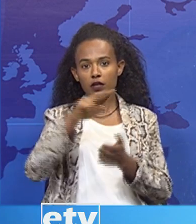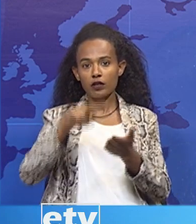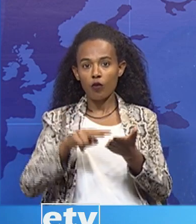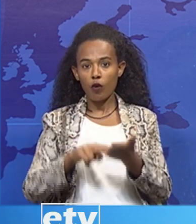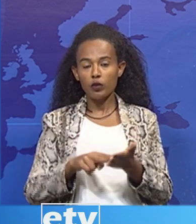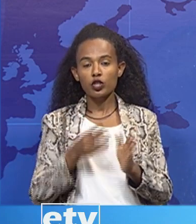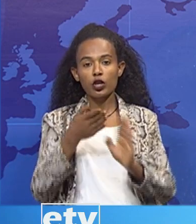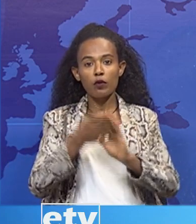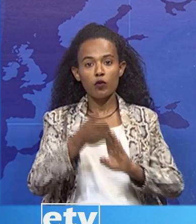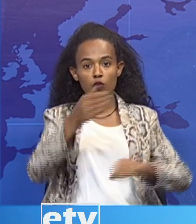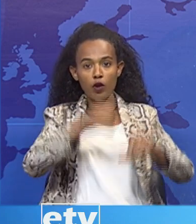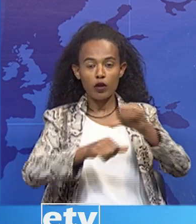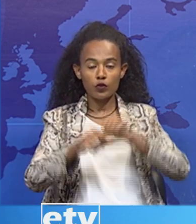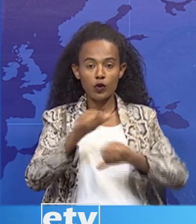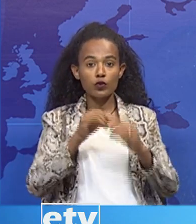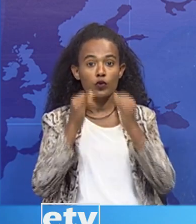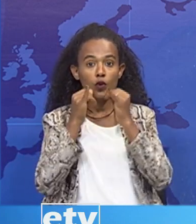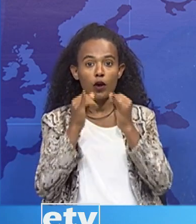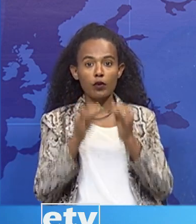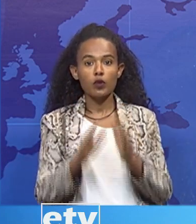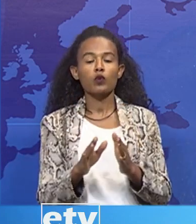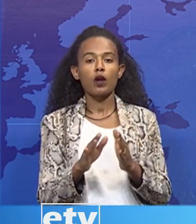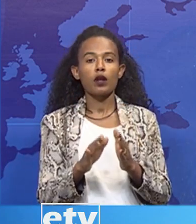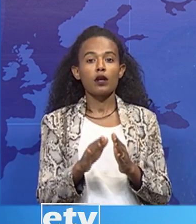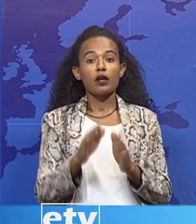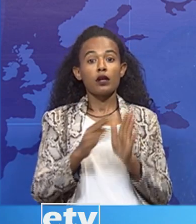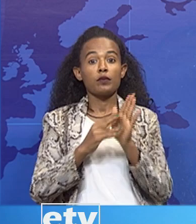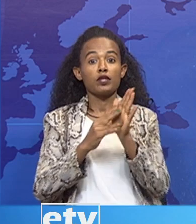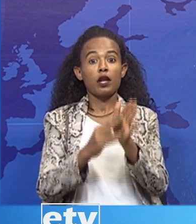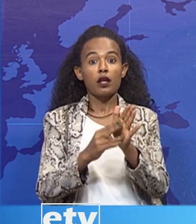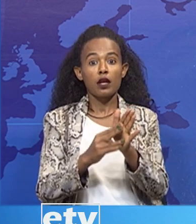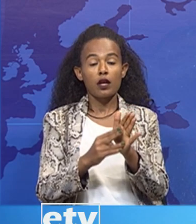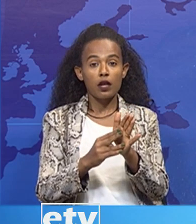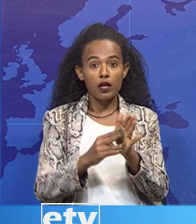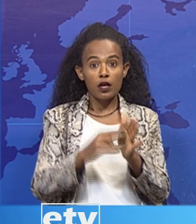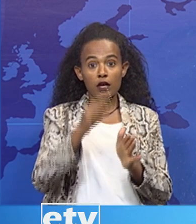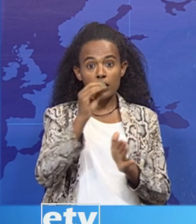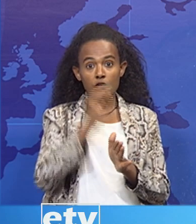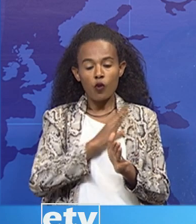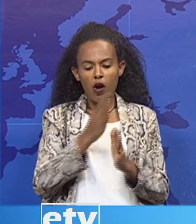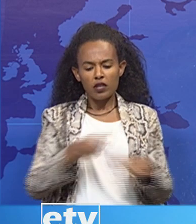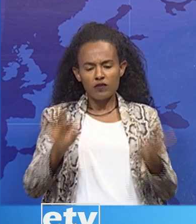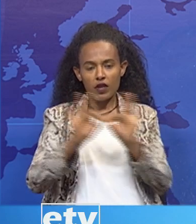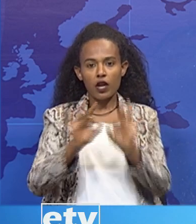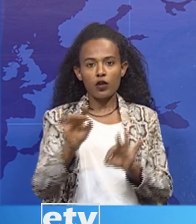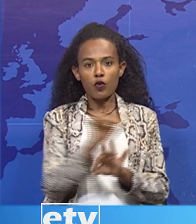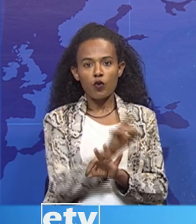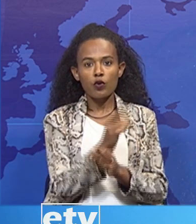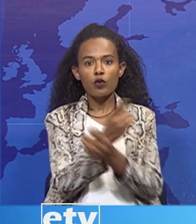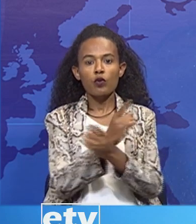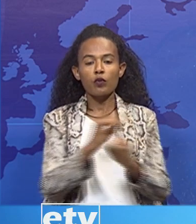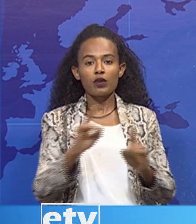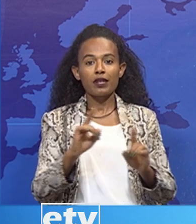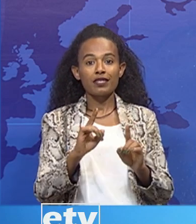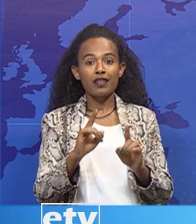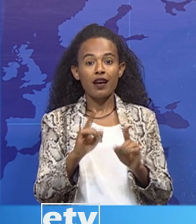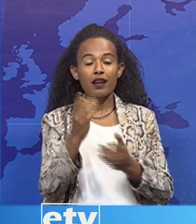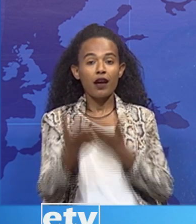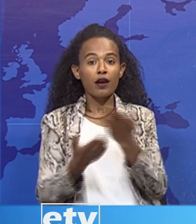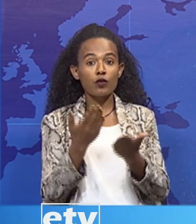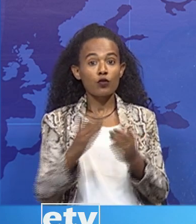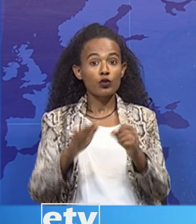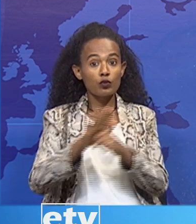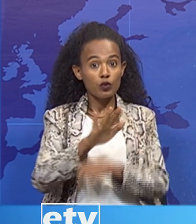የበኩሉን አስተዋጽኦ አበርክቷል። ላብነትም ለስራው አስፈላጊ የሆነ ሰርቨር በነጻ ተሰናድቶ ለአገልግሎት ብቁ